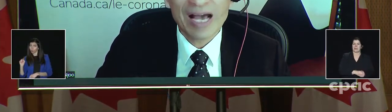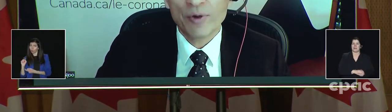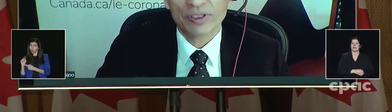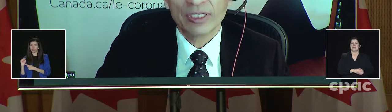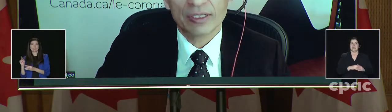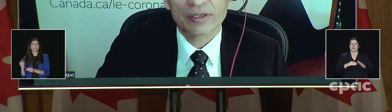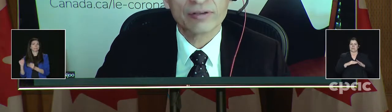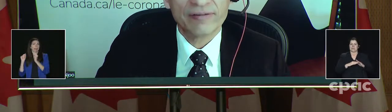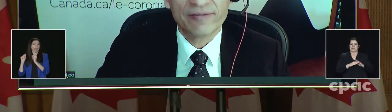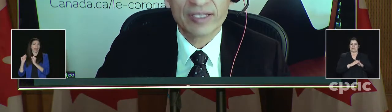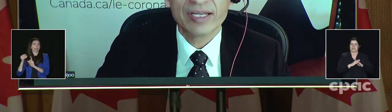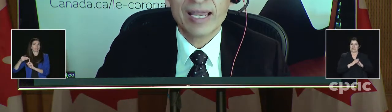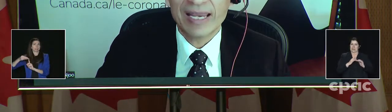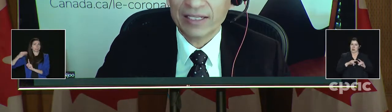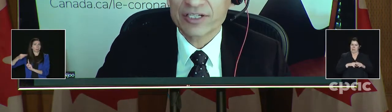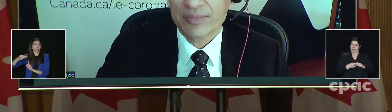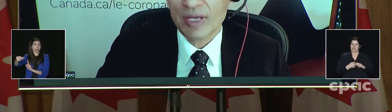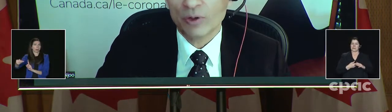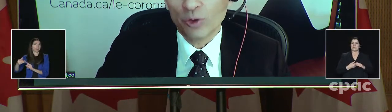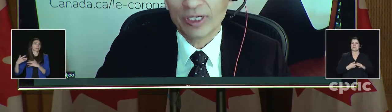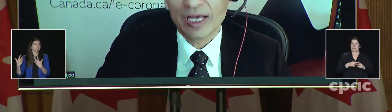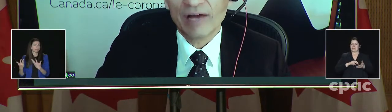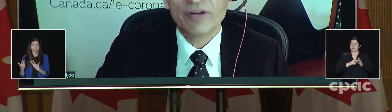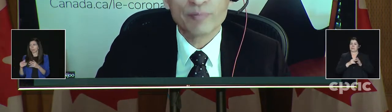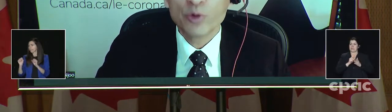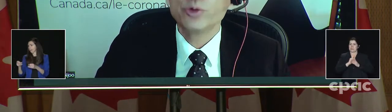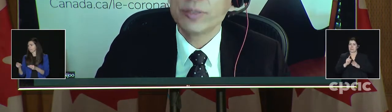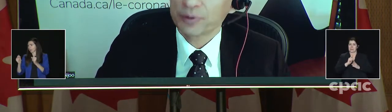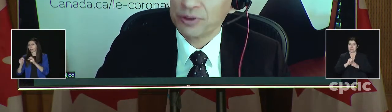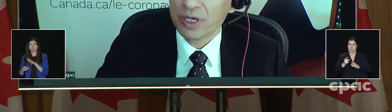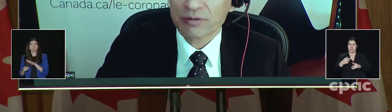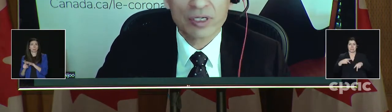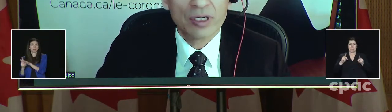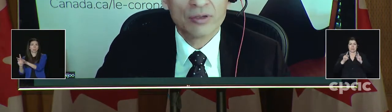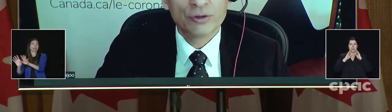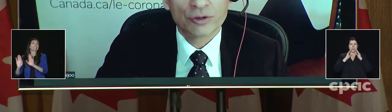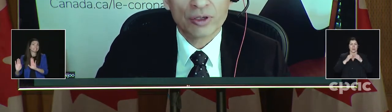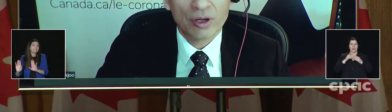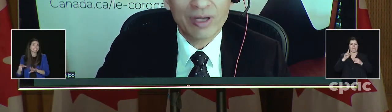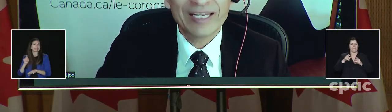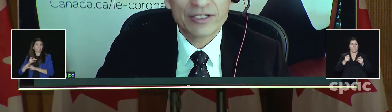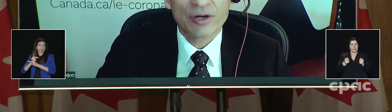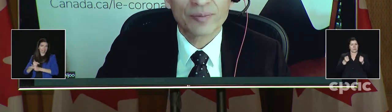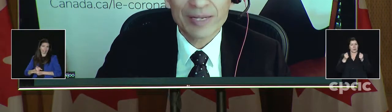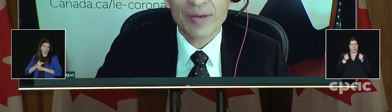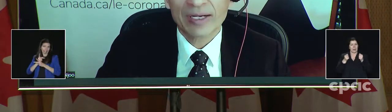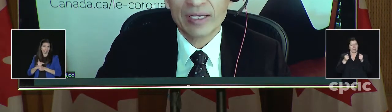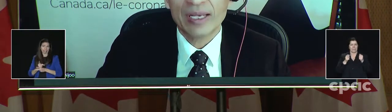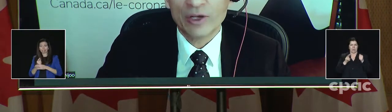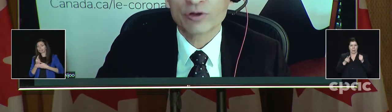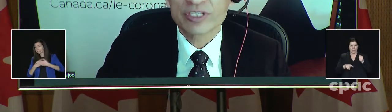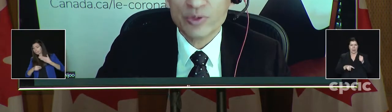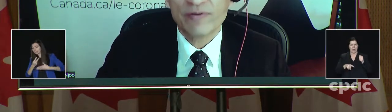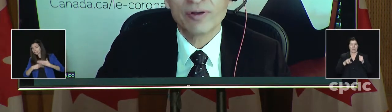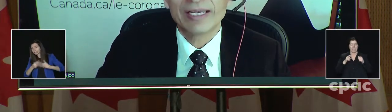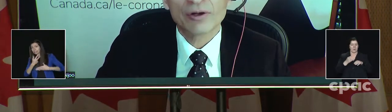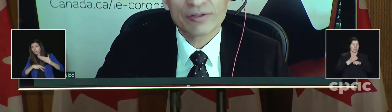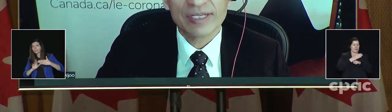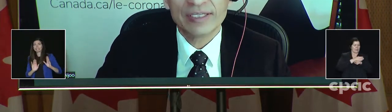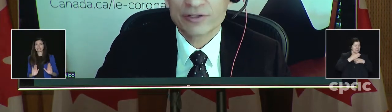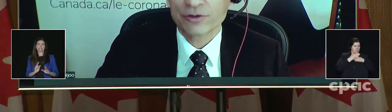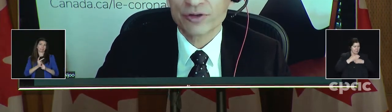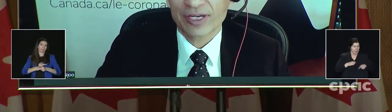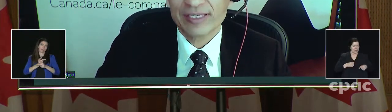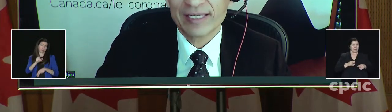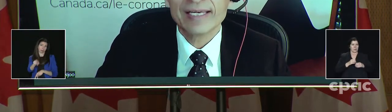devons aborder le temps des fêtes et les semaines au-delà avec beaucoup de prudence, tout en étant préparés et en suivant les